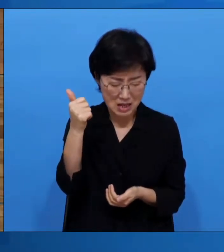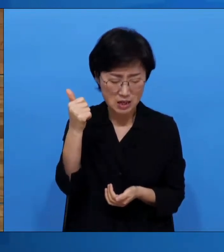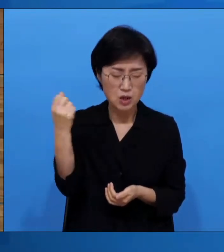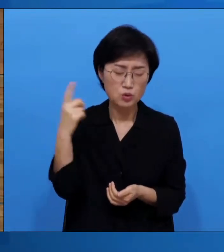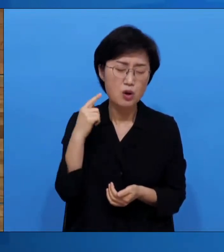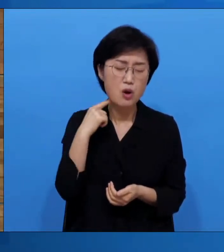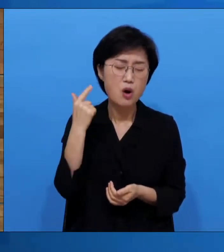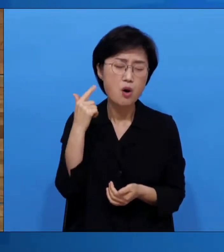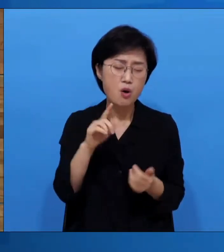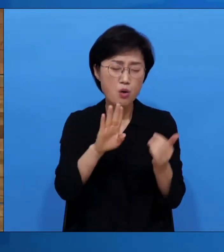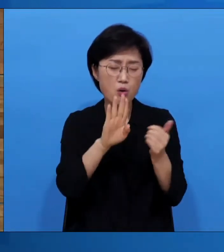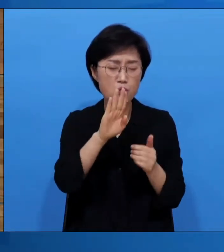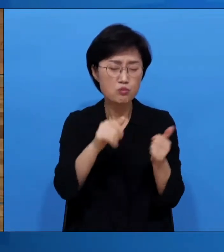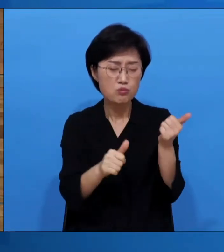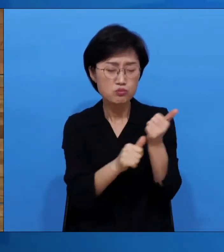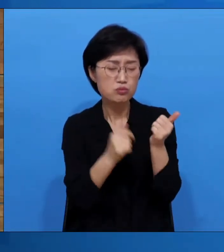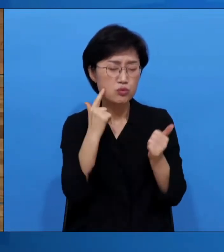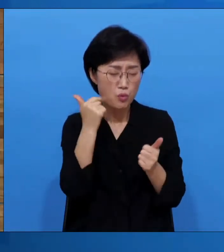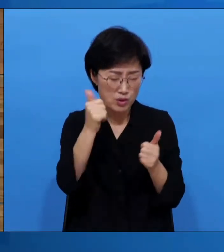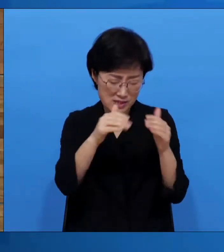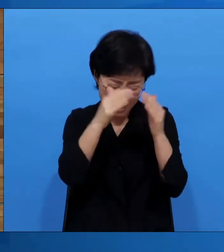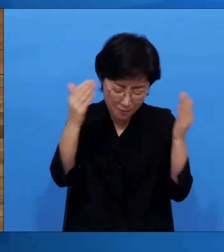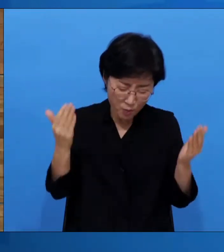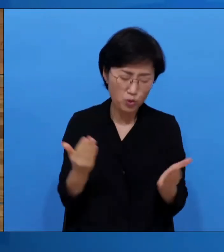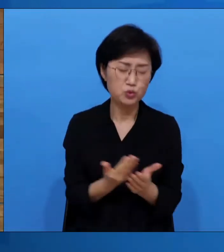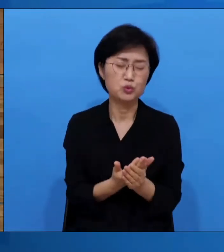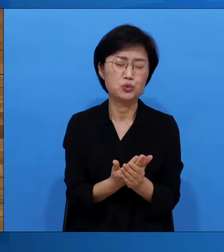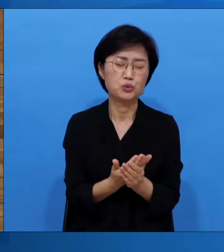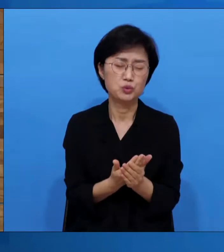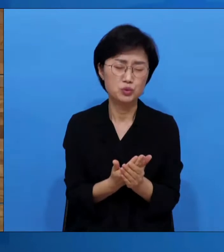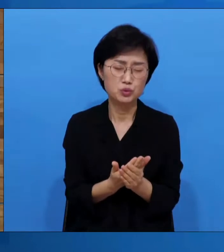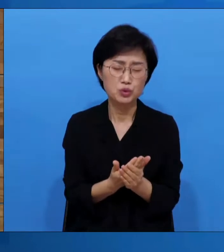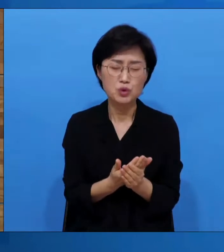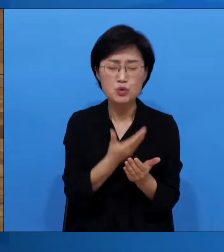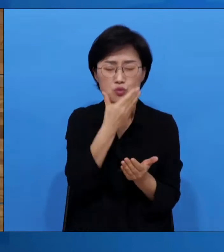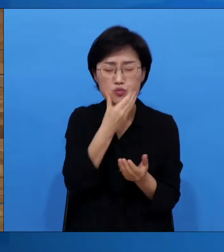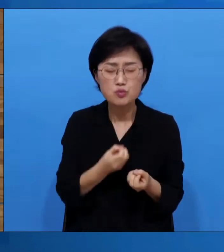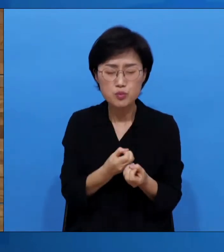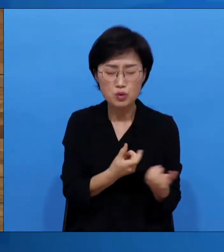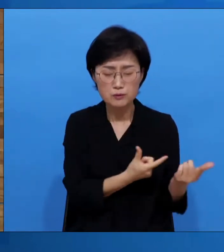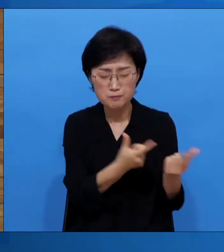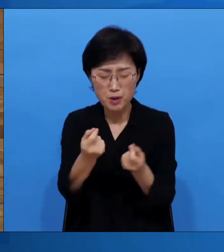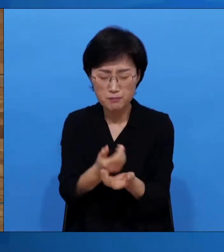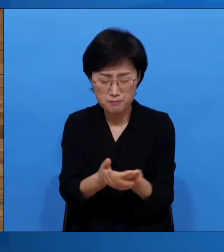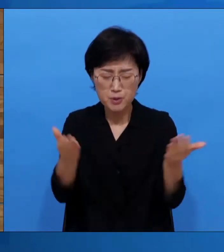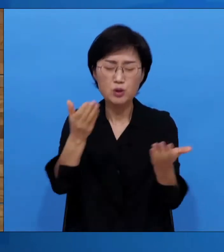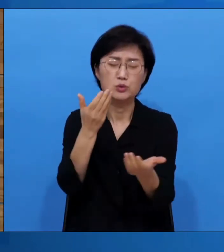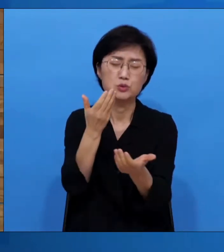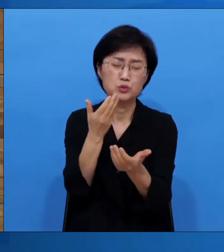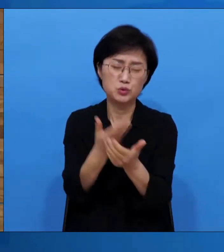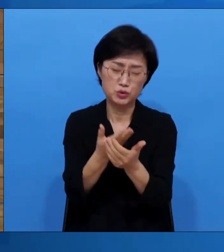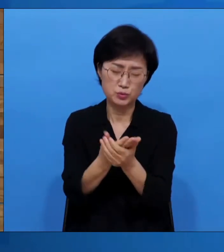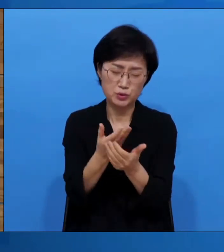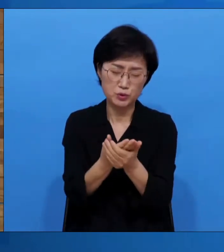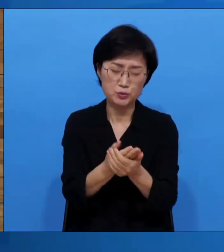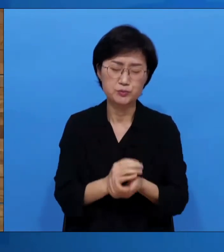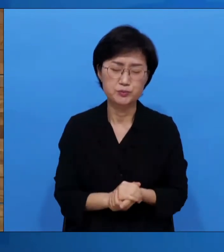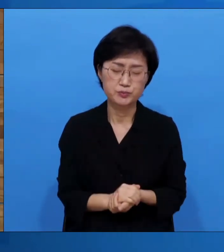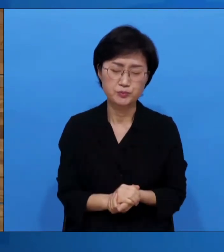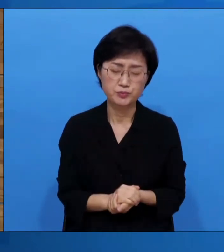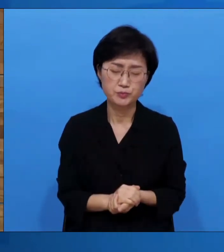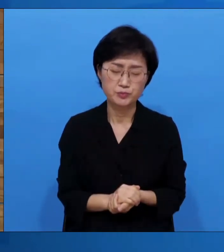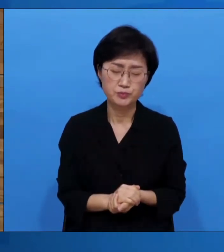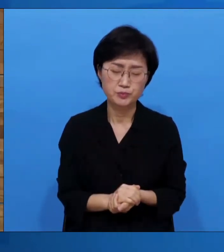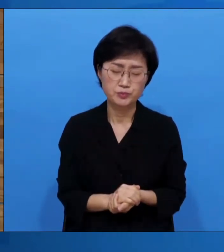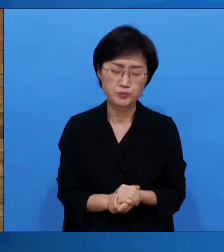부목사님께도 동일한 은혜를 더하여 주시옵소서. May you fill him and work upon him with the five powers fully, and grant Pastor Lee Sung-hoon and all the associate pastors with the